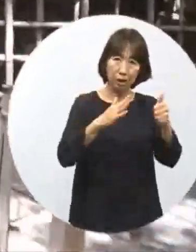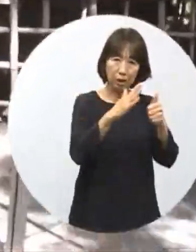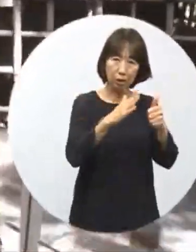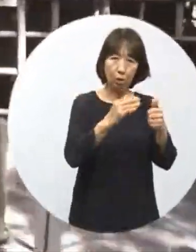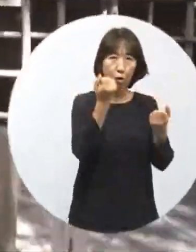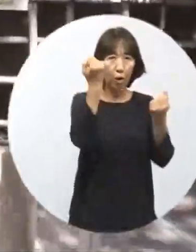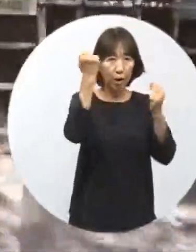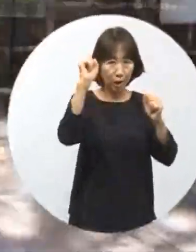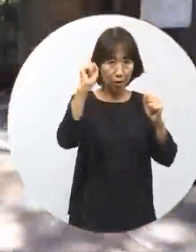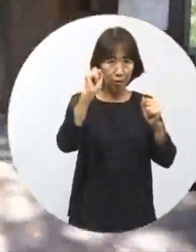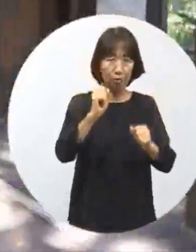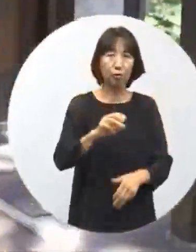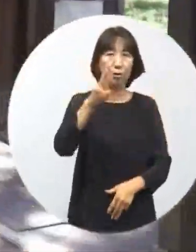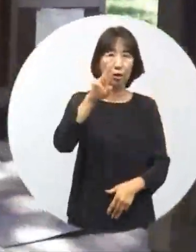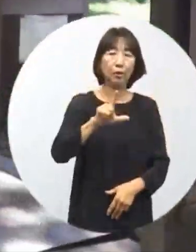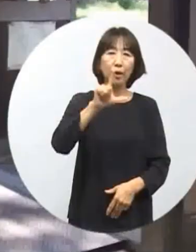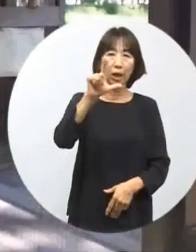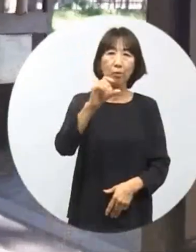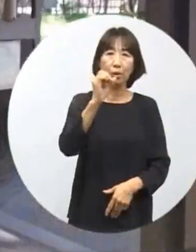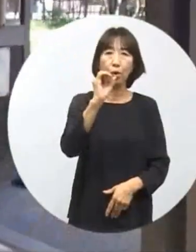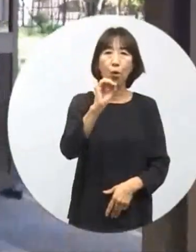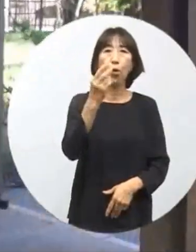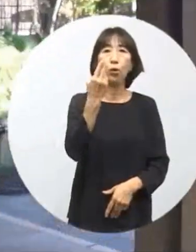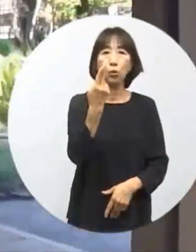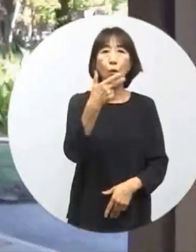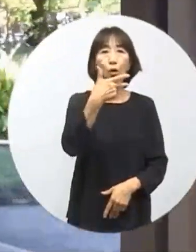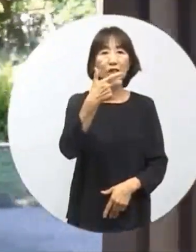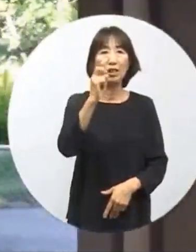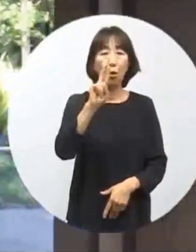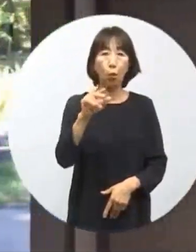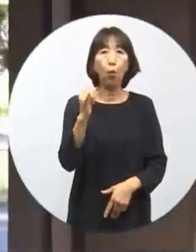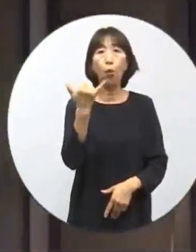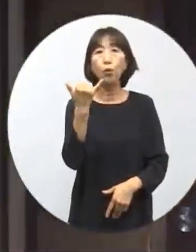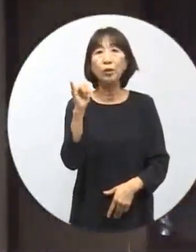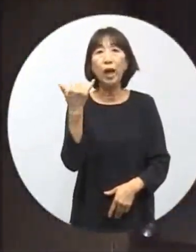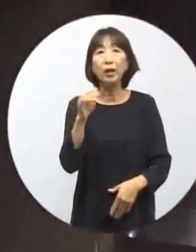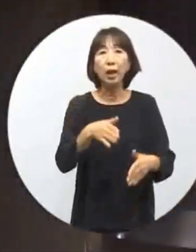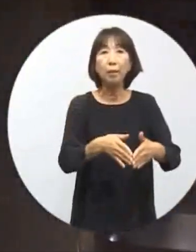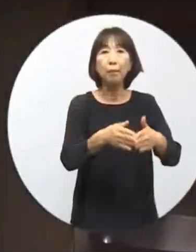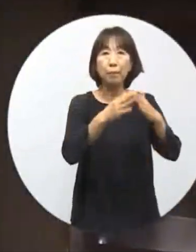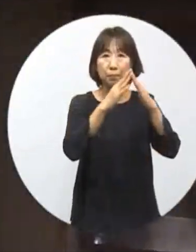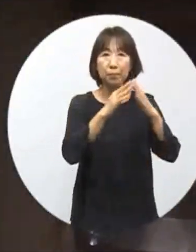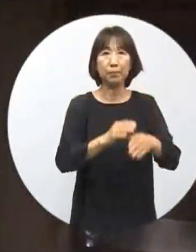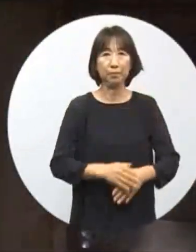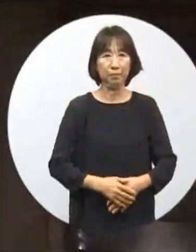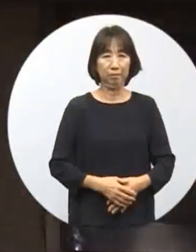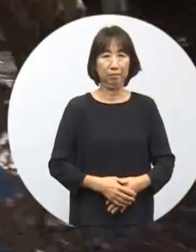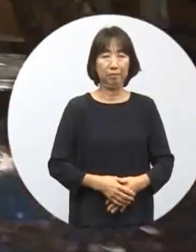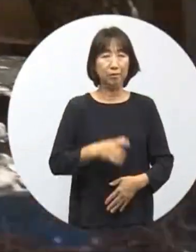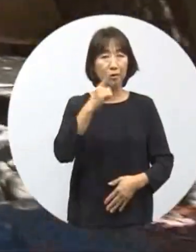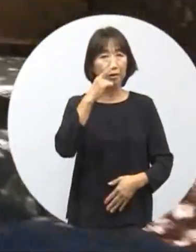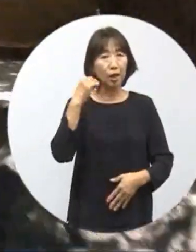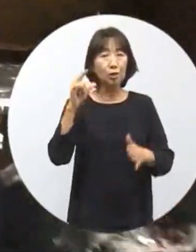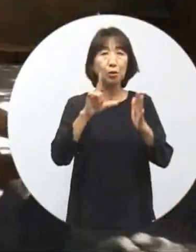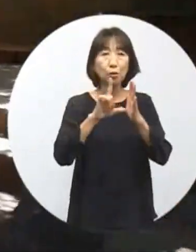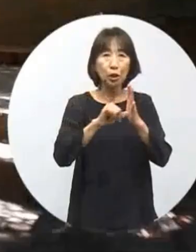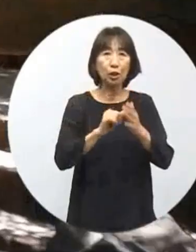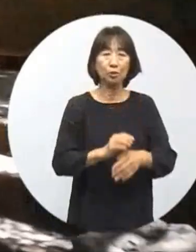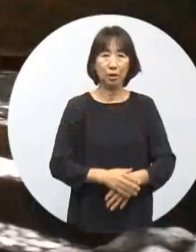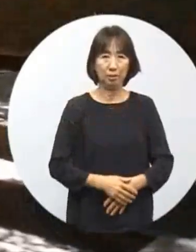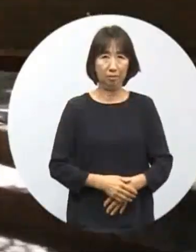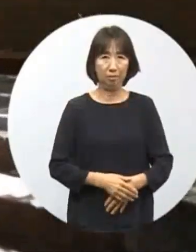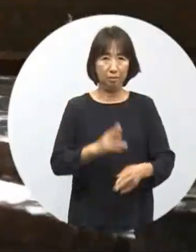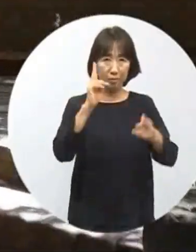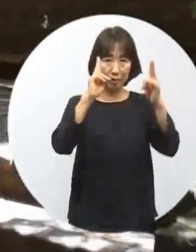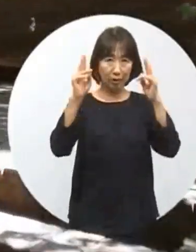劇俳優川上音次郎貞奴夫妻が居を構え、大正時代になると